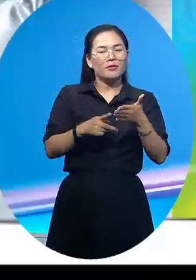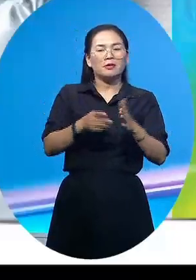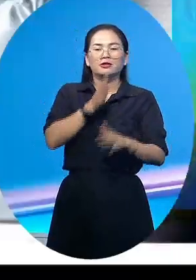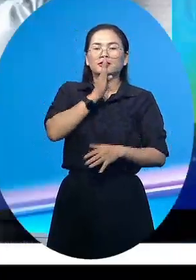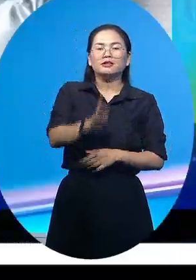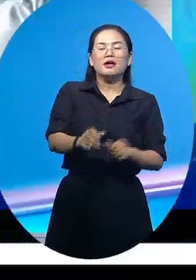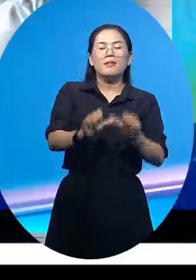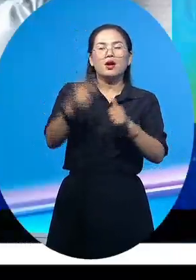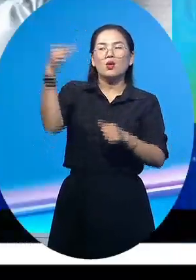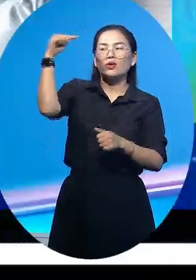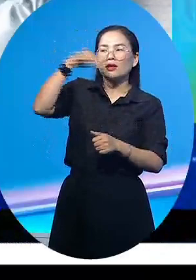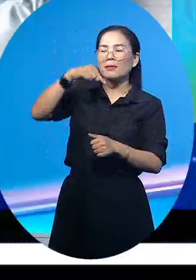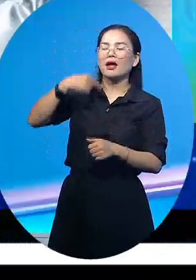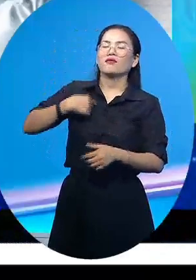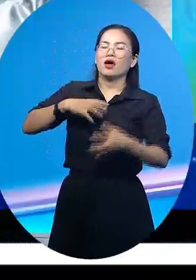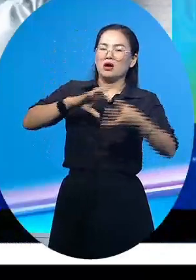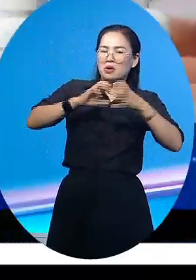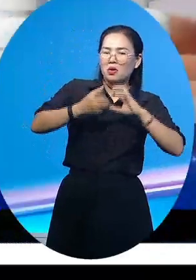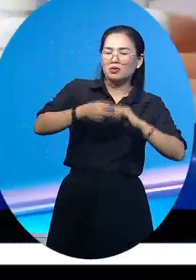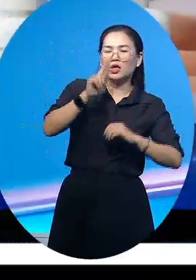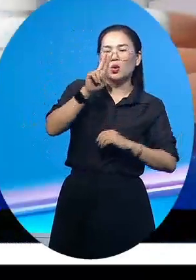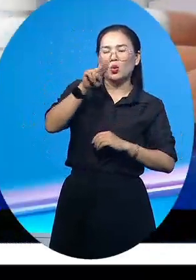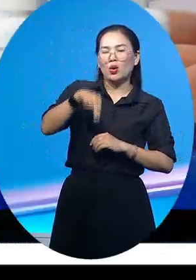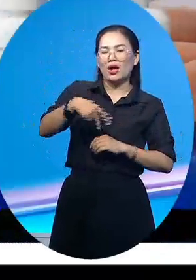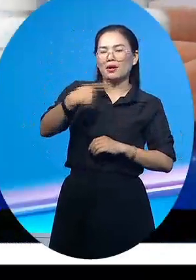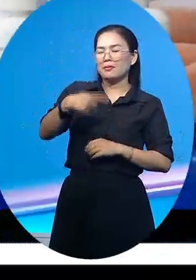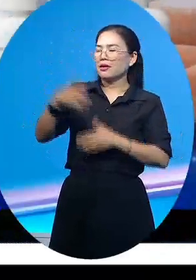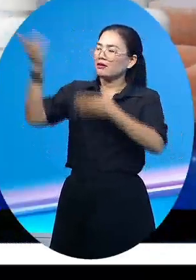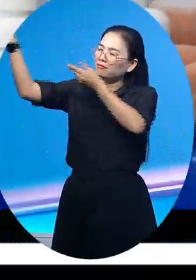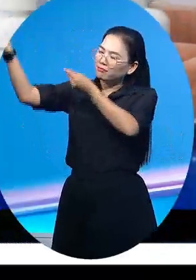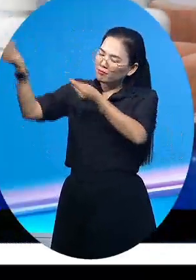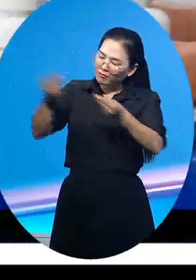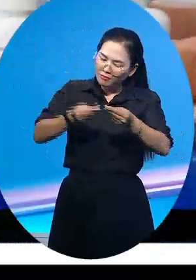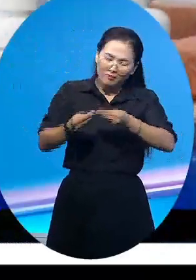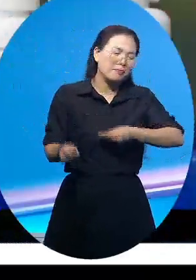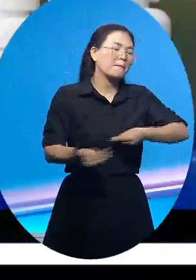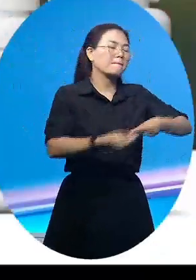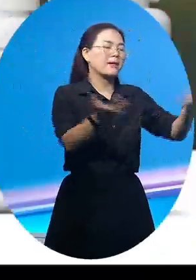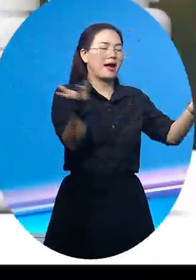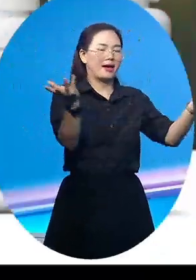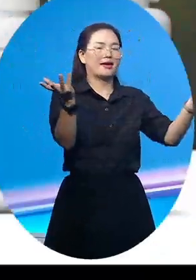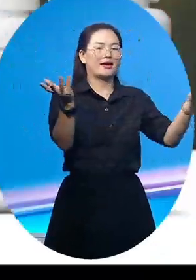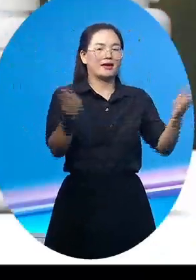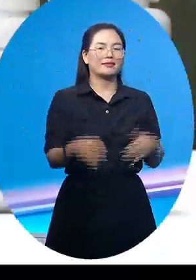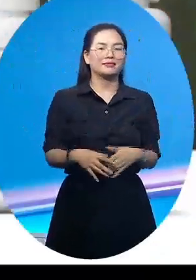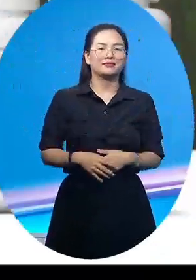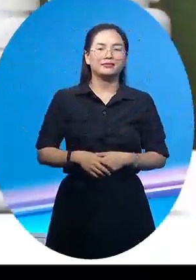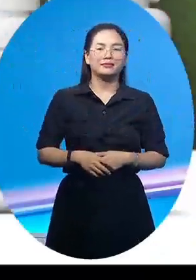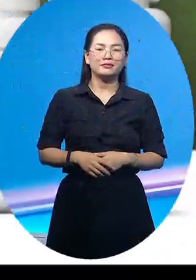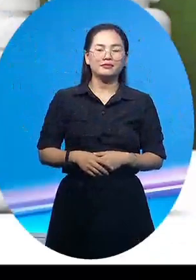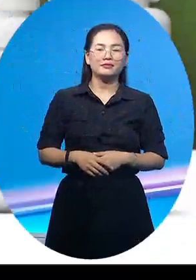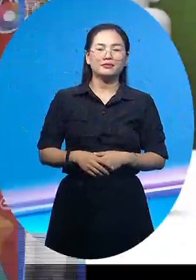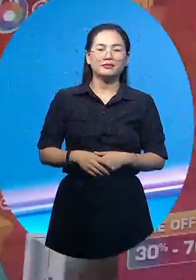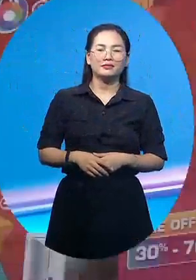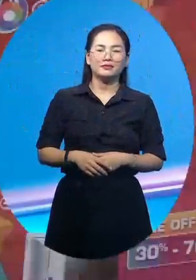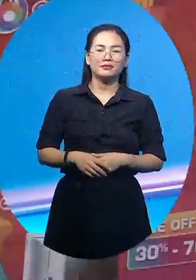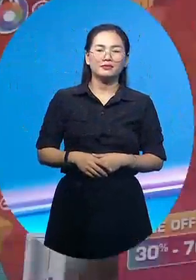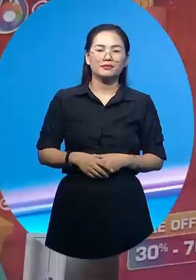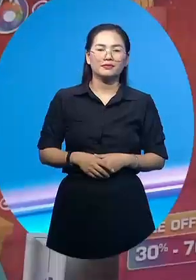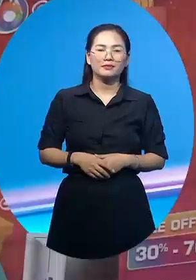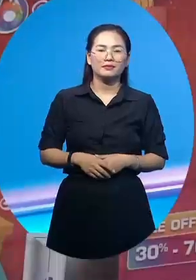trực tiếp tại Nhật Bản và được công ty trách nhiệm hữu hạn ump hell care Việt Nam nhập khẩu chính ngạch về thị trường Việt Nam